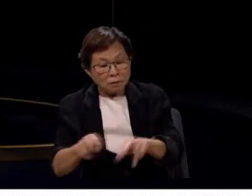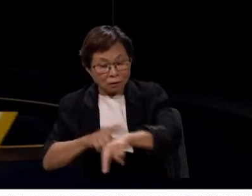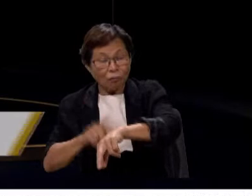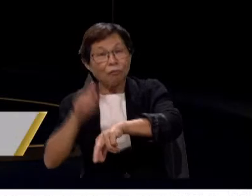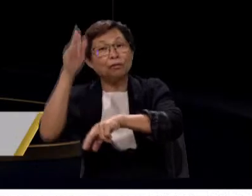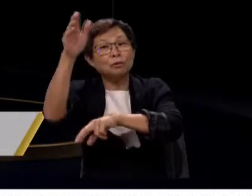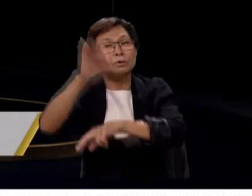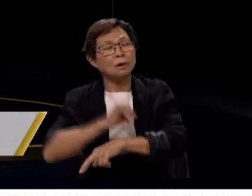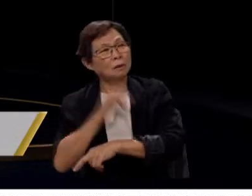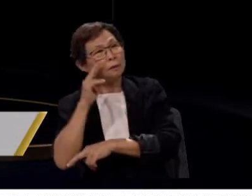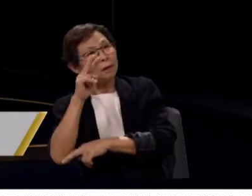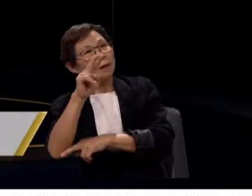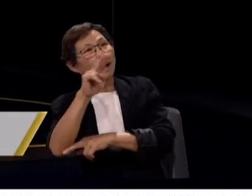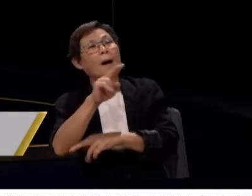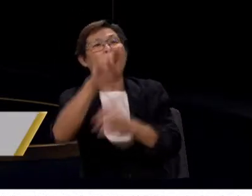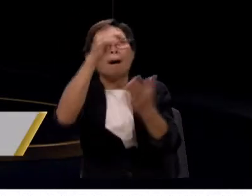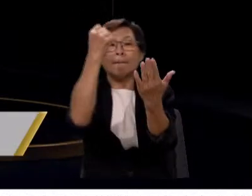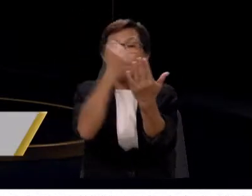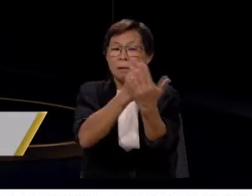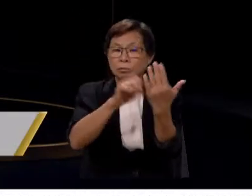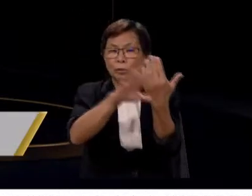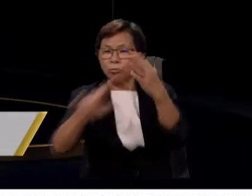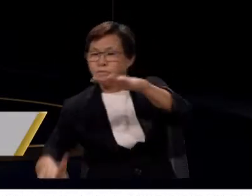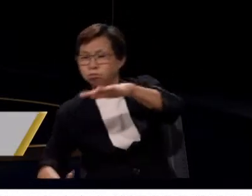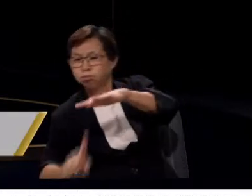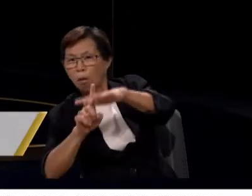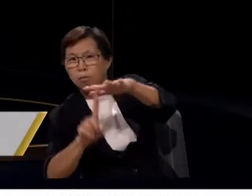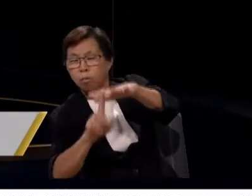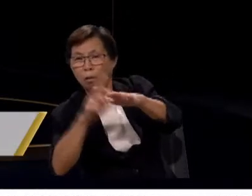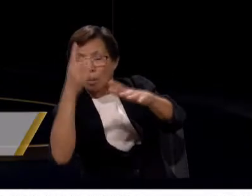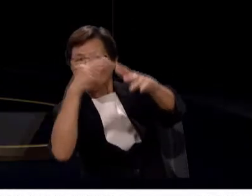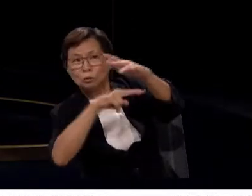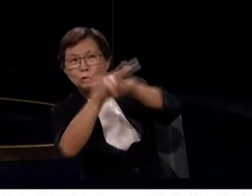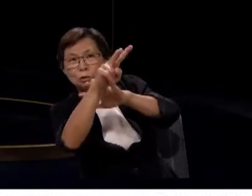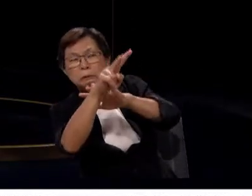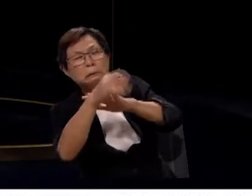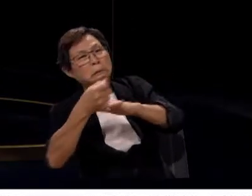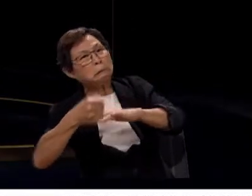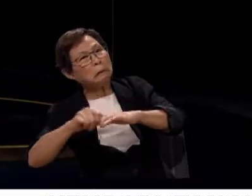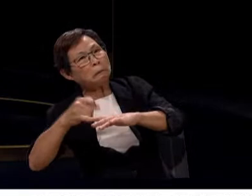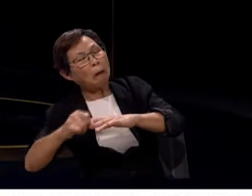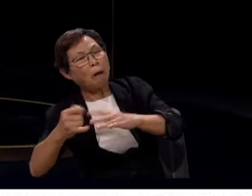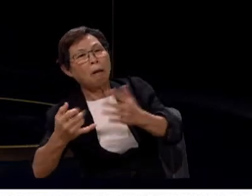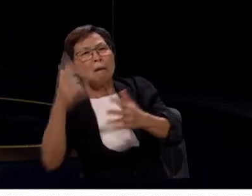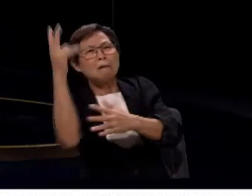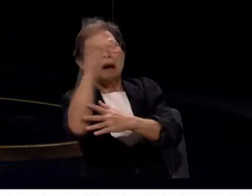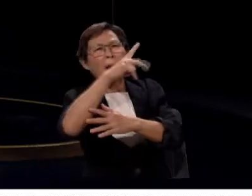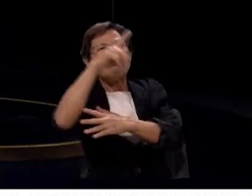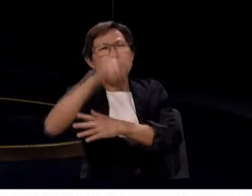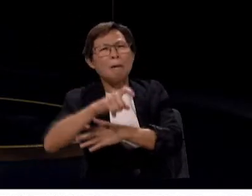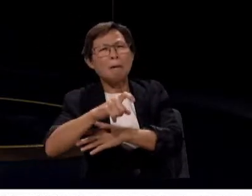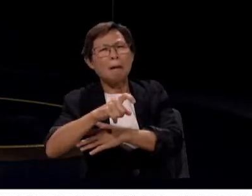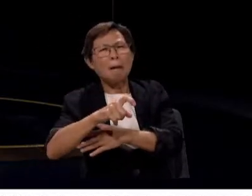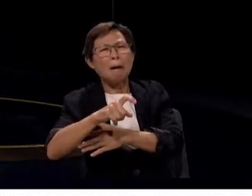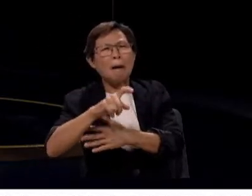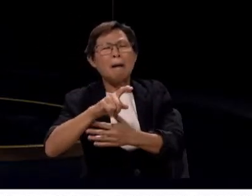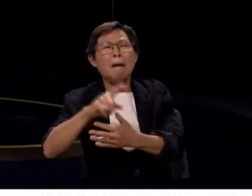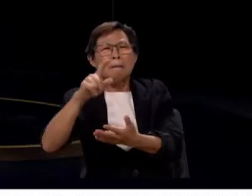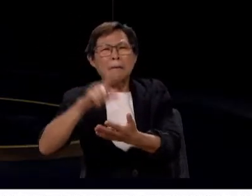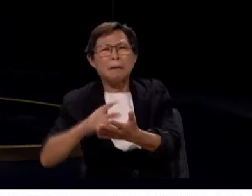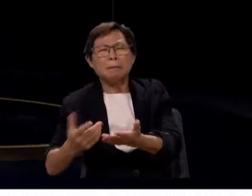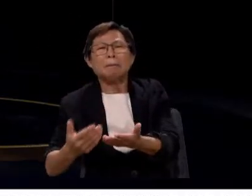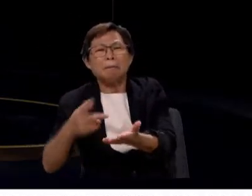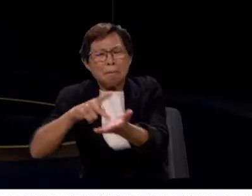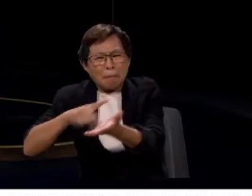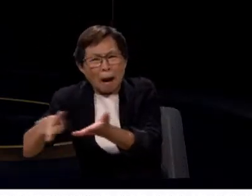ada saya melihat di media sosial menimbulkan Bagaimana keadaannya dzikirnya ujuran itu meleset Hai mengakibatkan sih ke kerajaan penuh beliau ilar itu